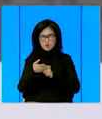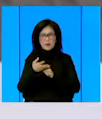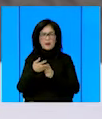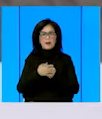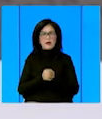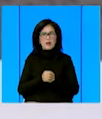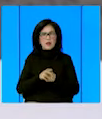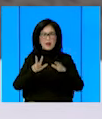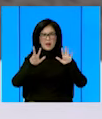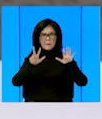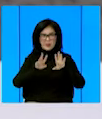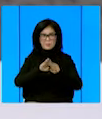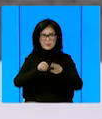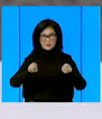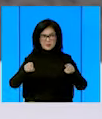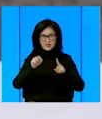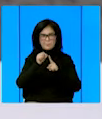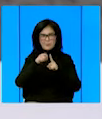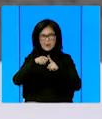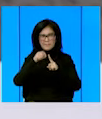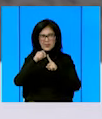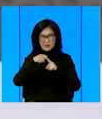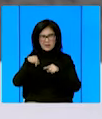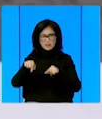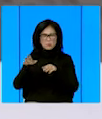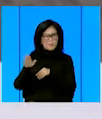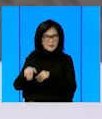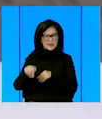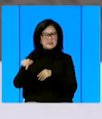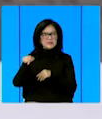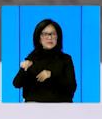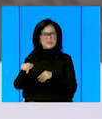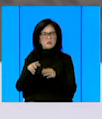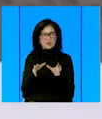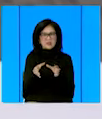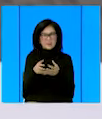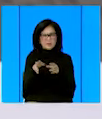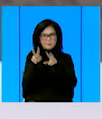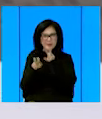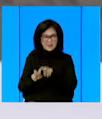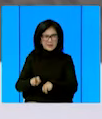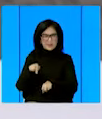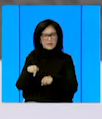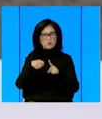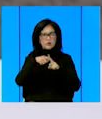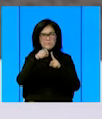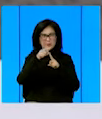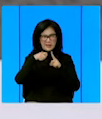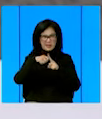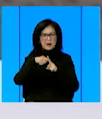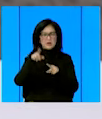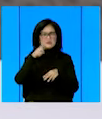Yang 8 nanti akan ditindaklanjuti oleh inspektorat, ya. Pimpinan sudah